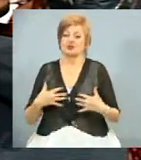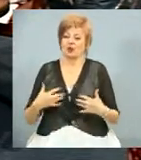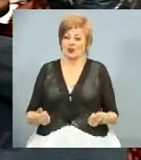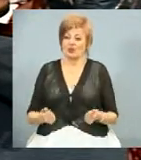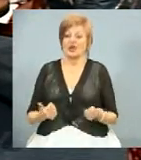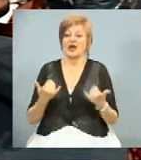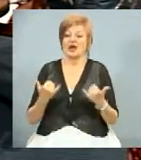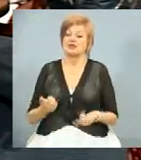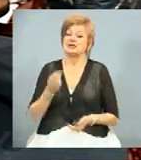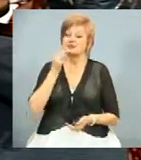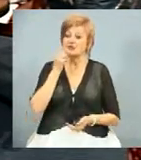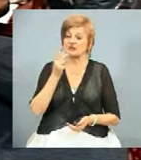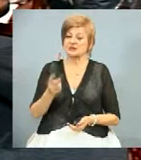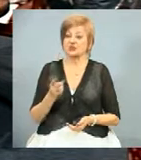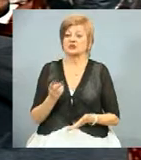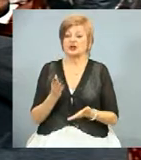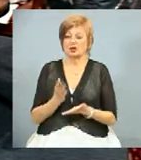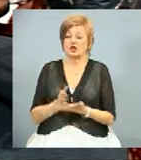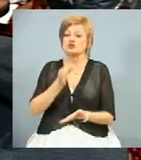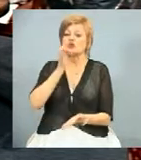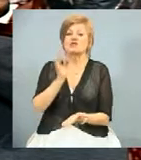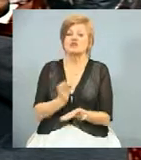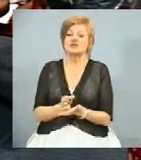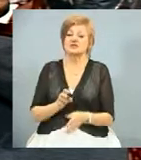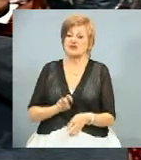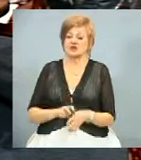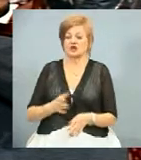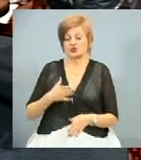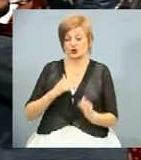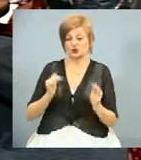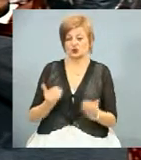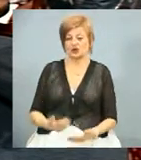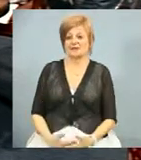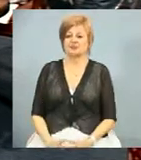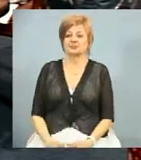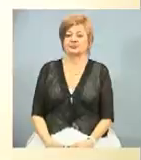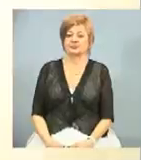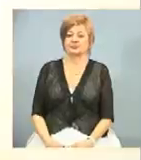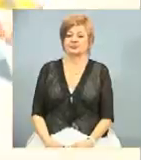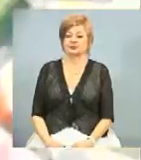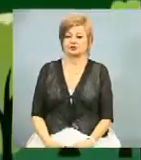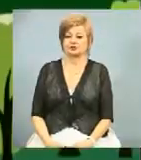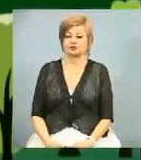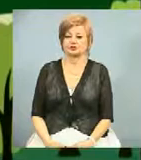давайте просто зараз подивимось, наскільки є відповідальною ця професія у нашому сюжеті.